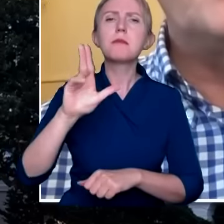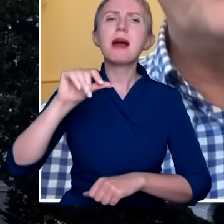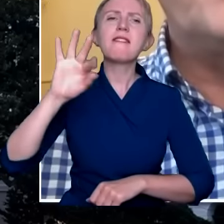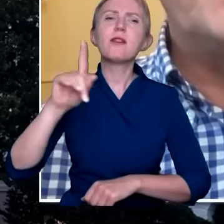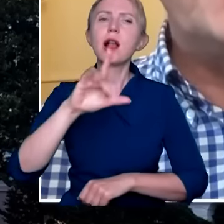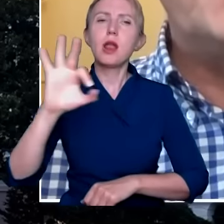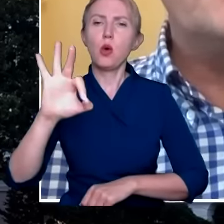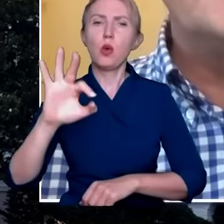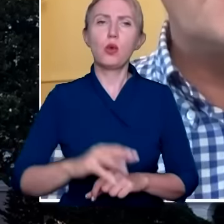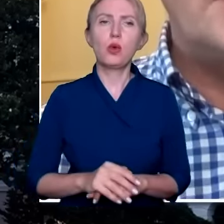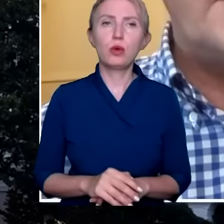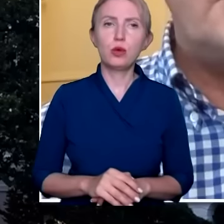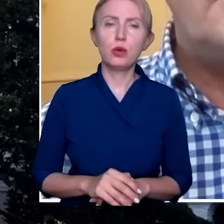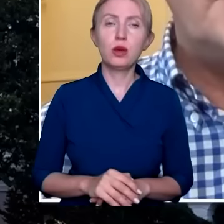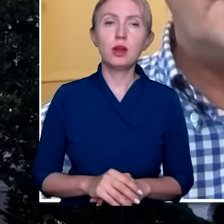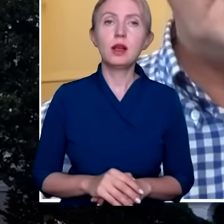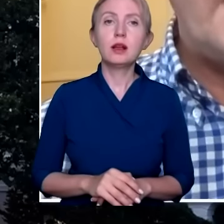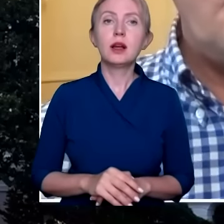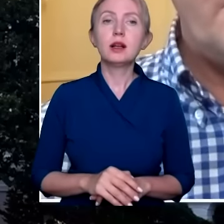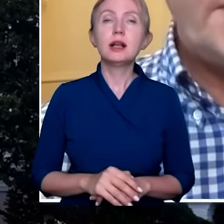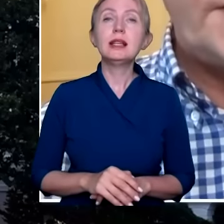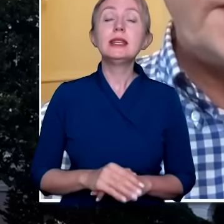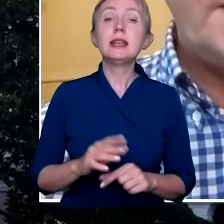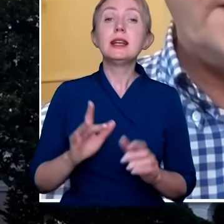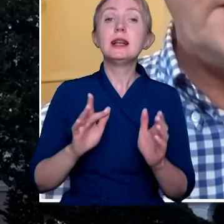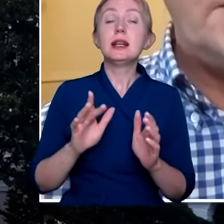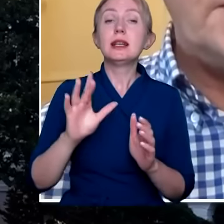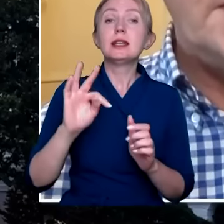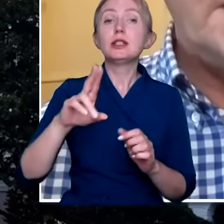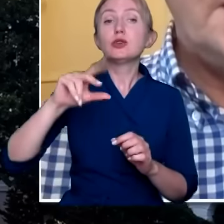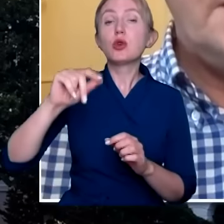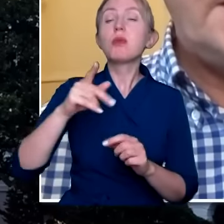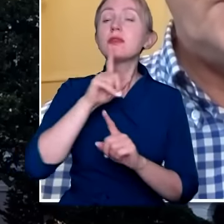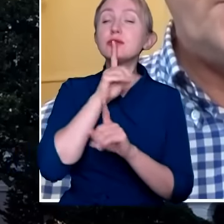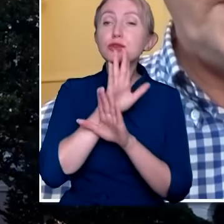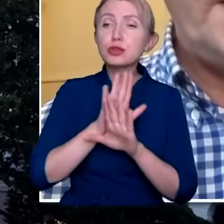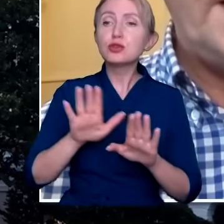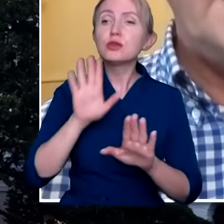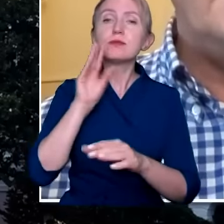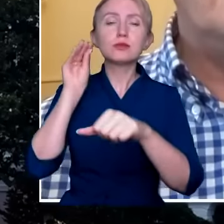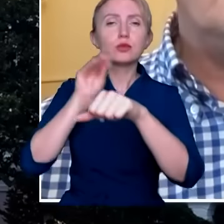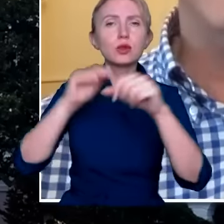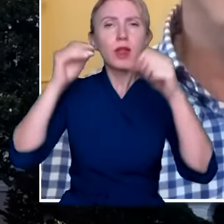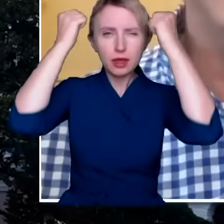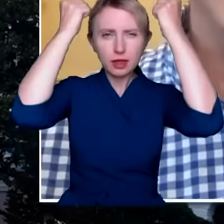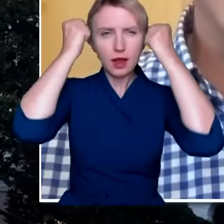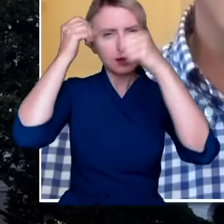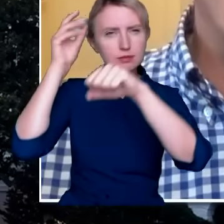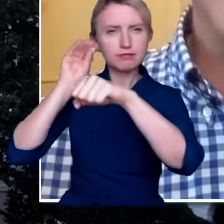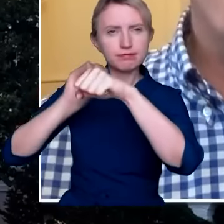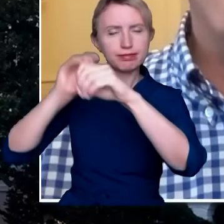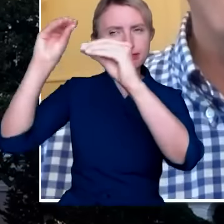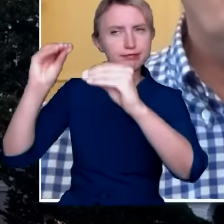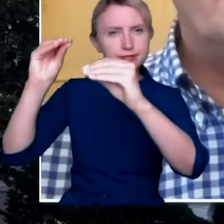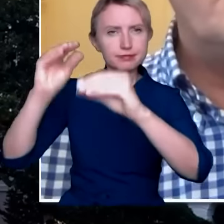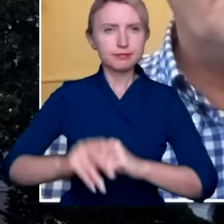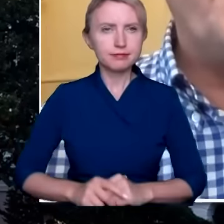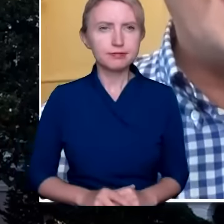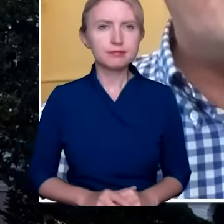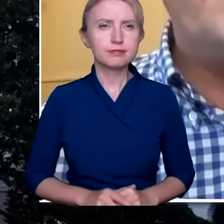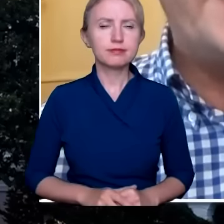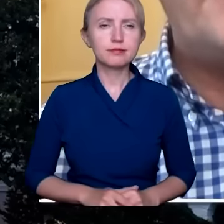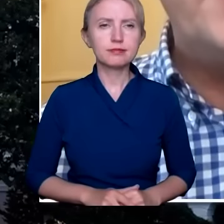Trump po prostu w ciszy ucałował hełm strażacki tego człowieka. No i rzeczywiście to nie można